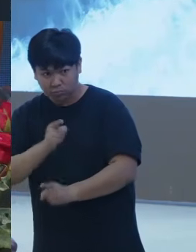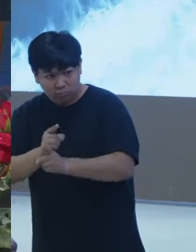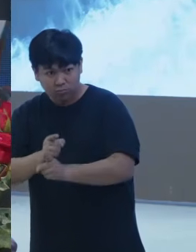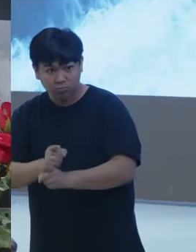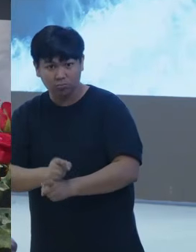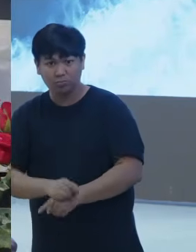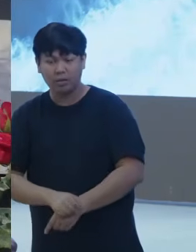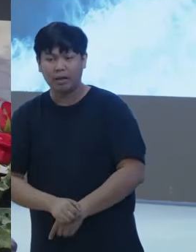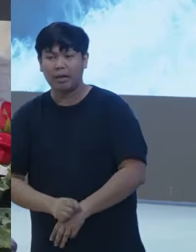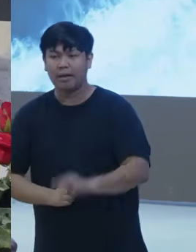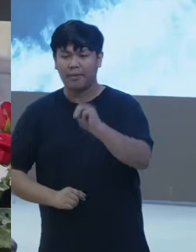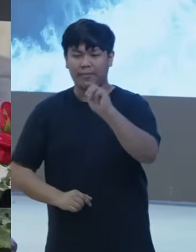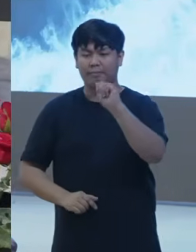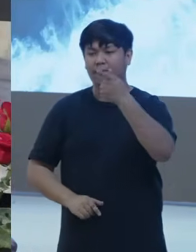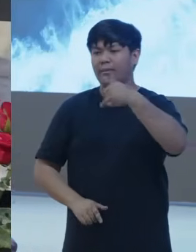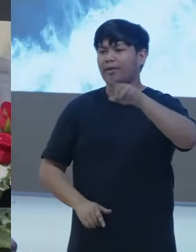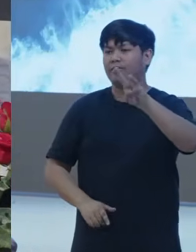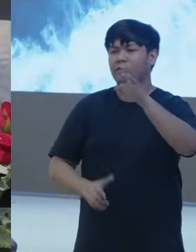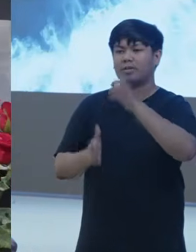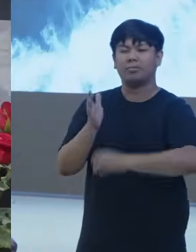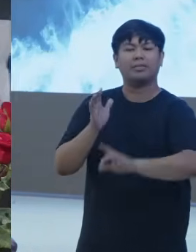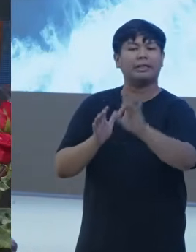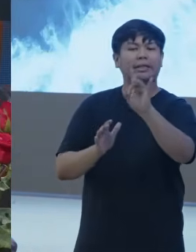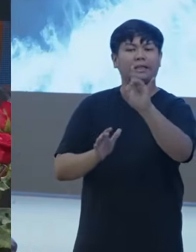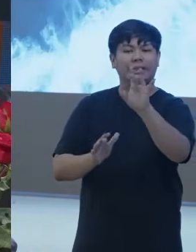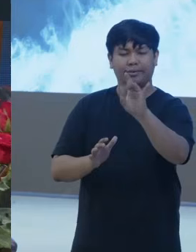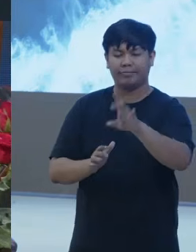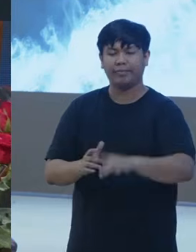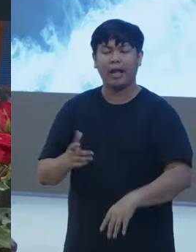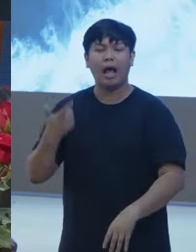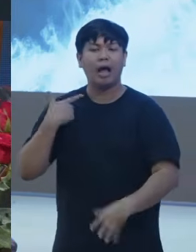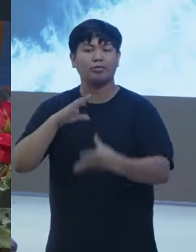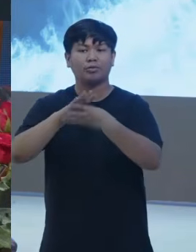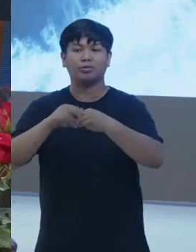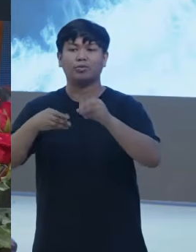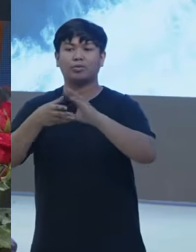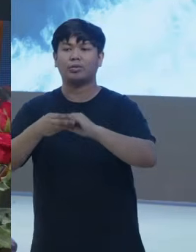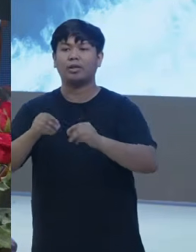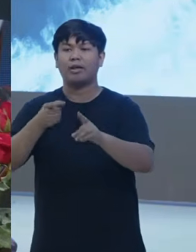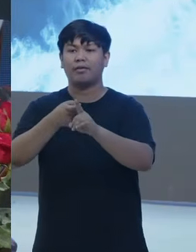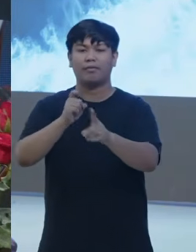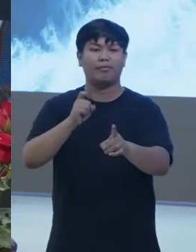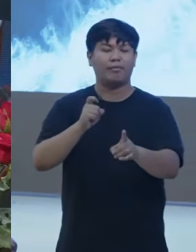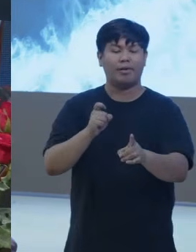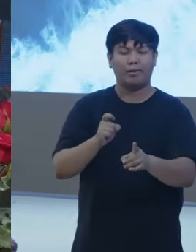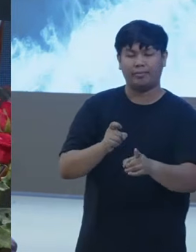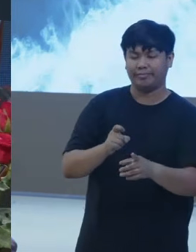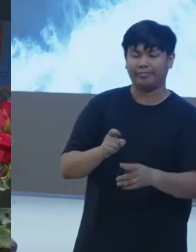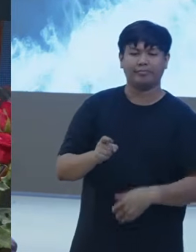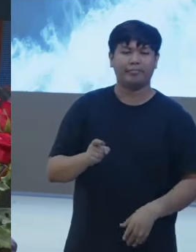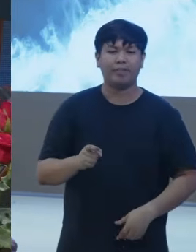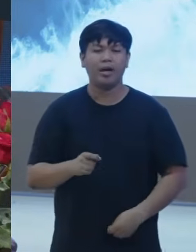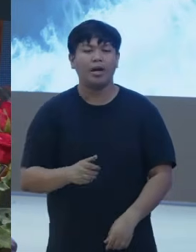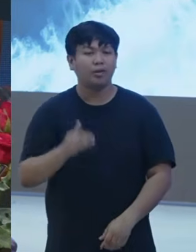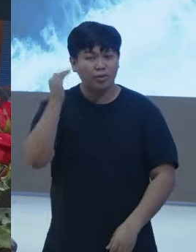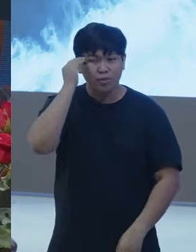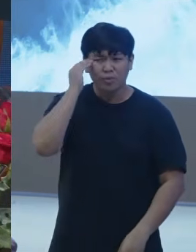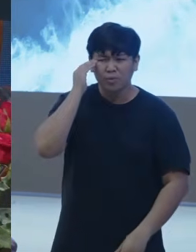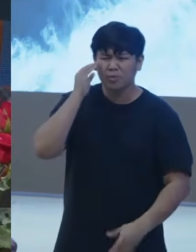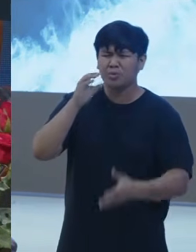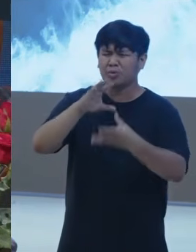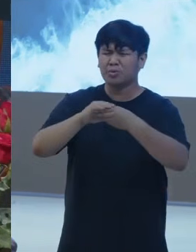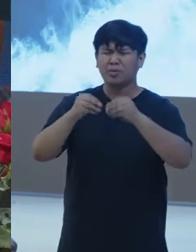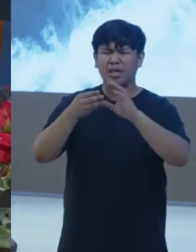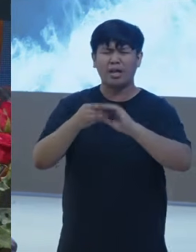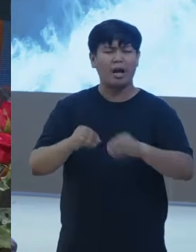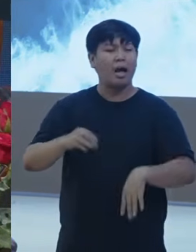Ang sabi sa Matthew 18, may parable doon ng ating Panginoon. Isang master, may utang sa kanya na alipin niya. Yung utang napakalaki, hindi